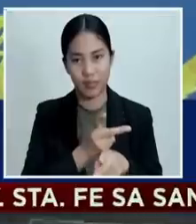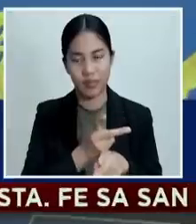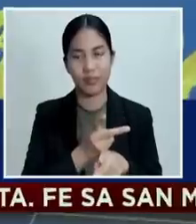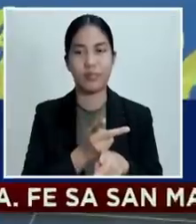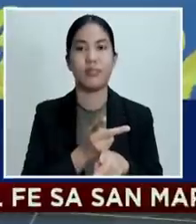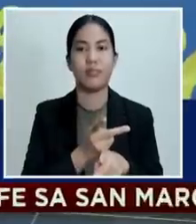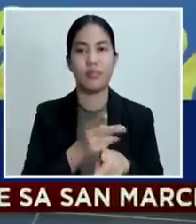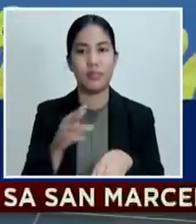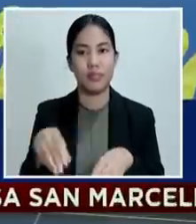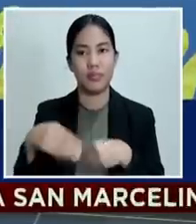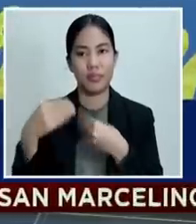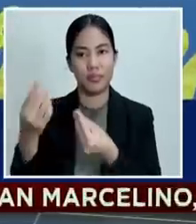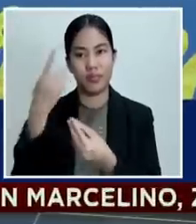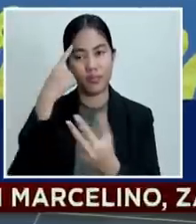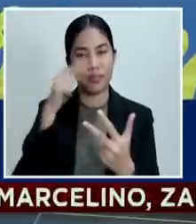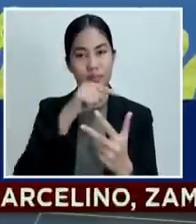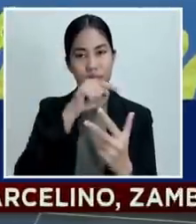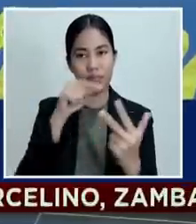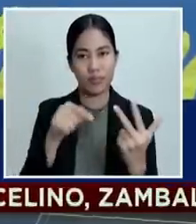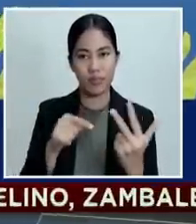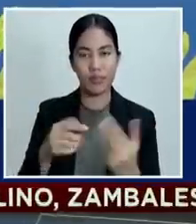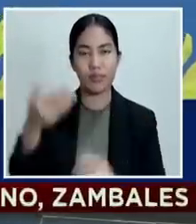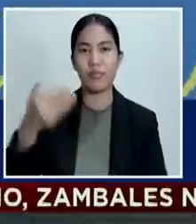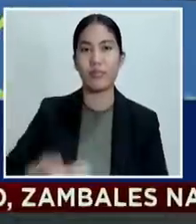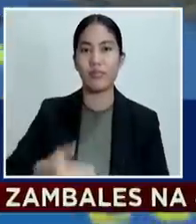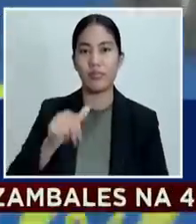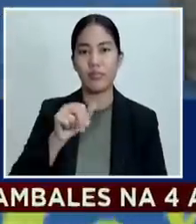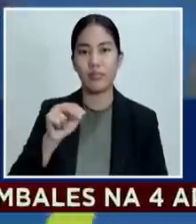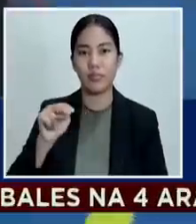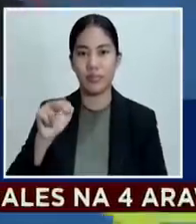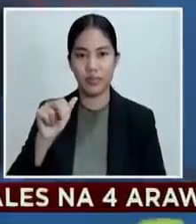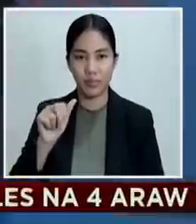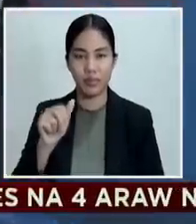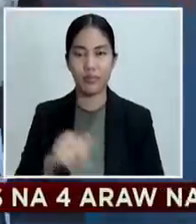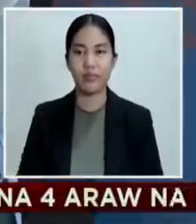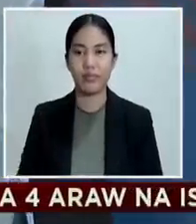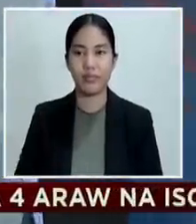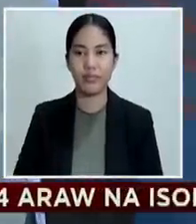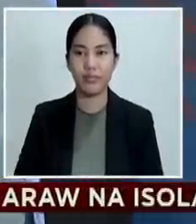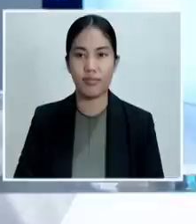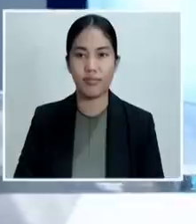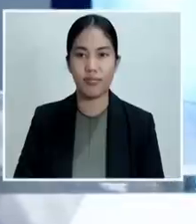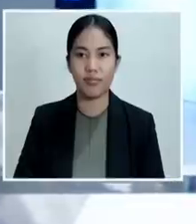ipinagkaloob sa kanila. Ana Cerezo, ABS-CBN News.